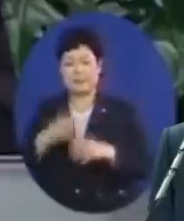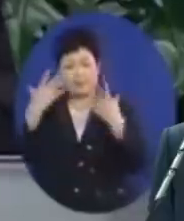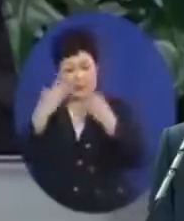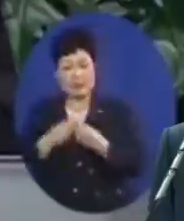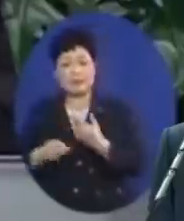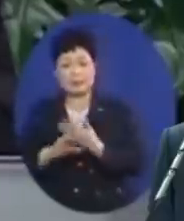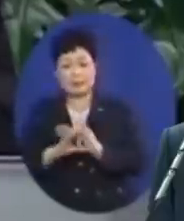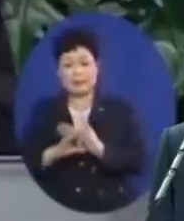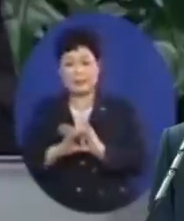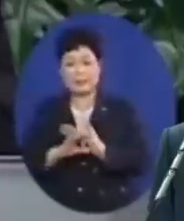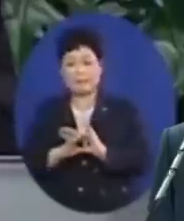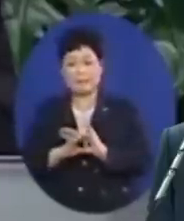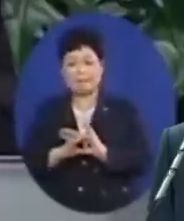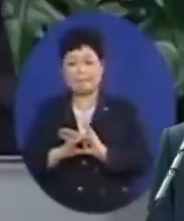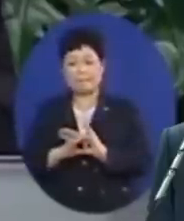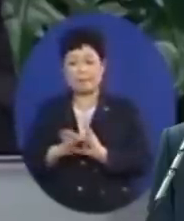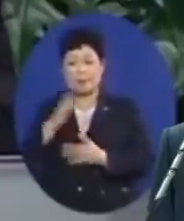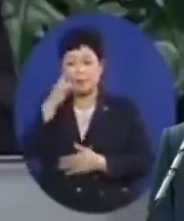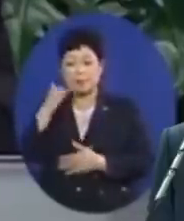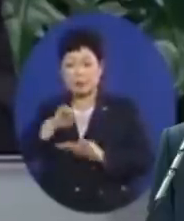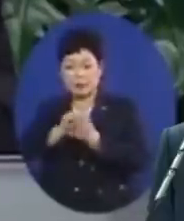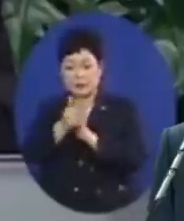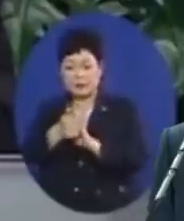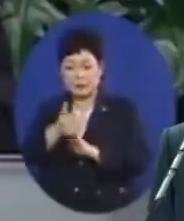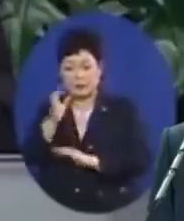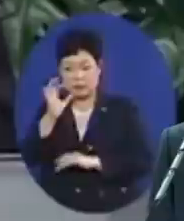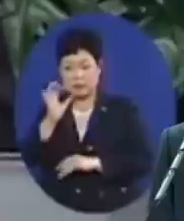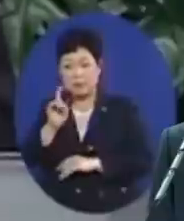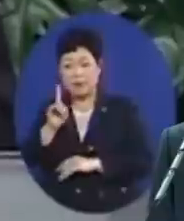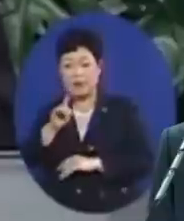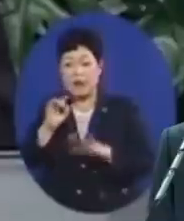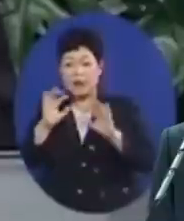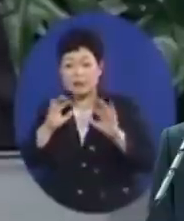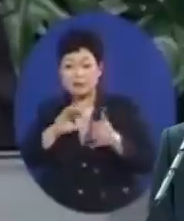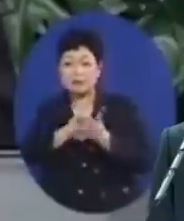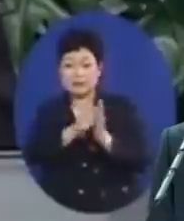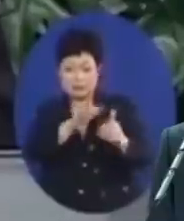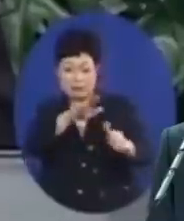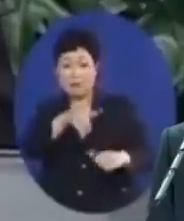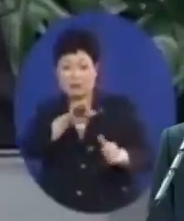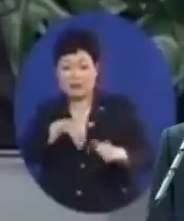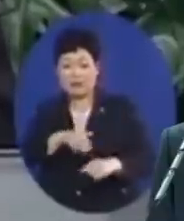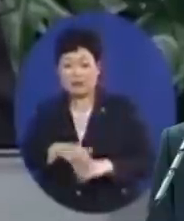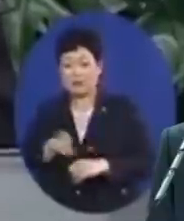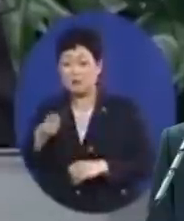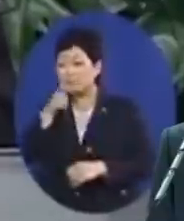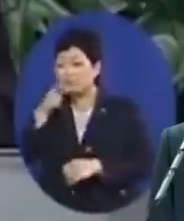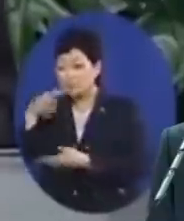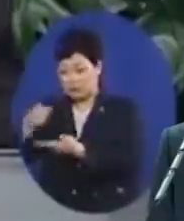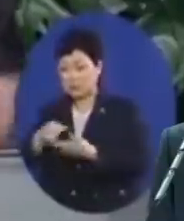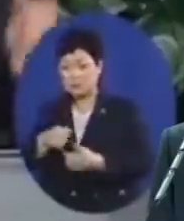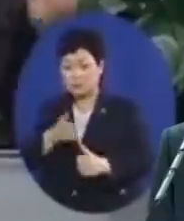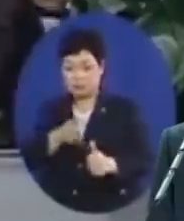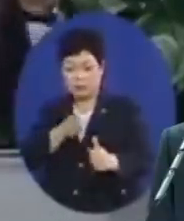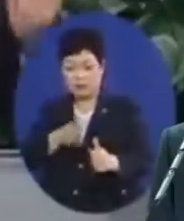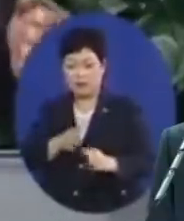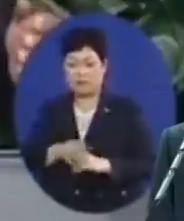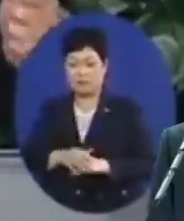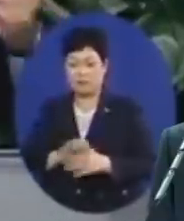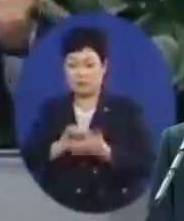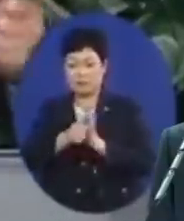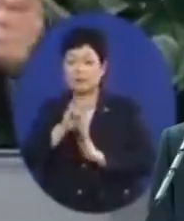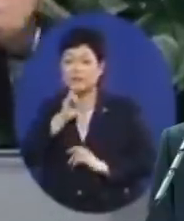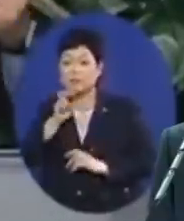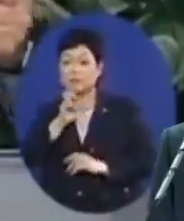말하면 부모가 자식을 보고 얘야 이리 오너라, 저 물 좀 가져오너라. 자식은 이제